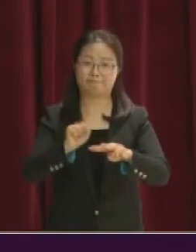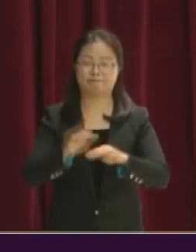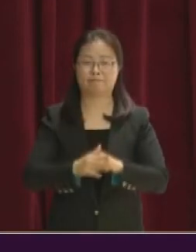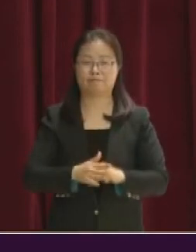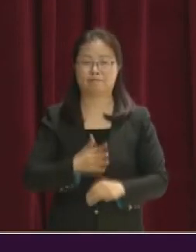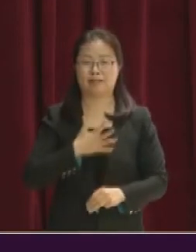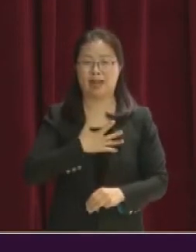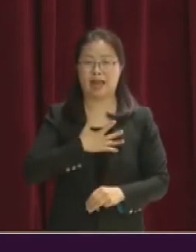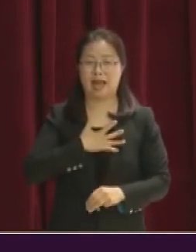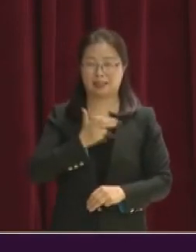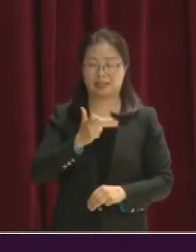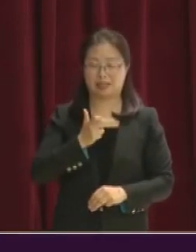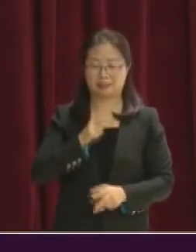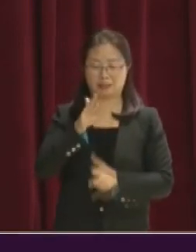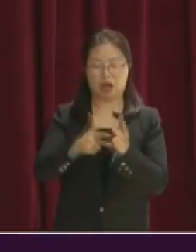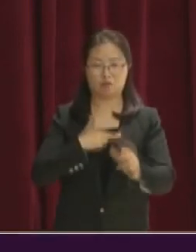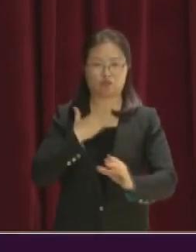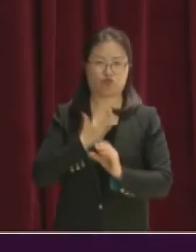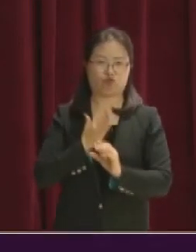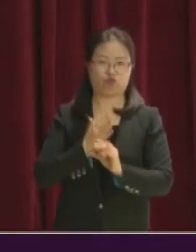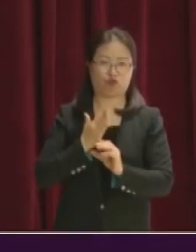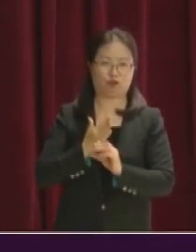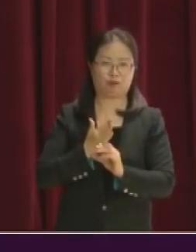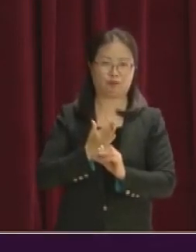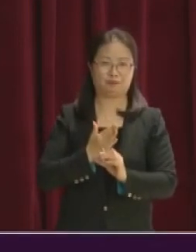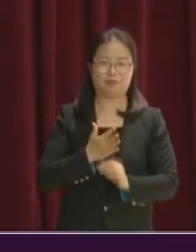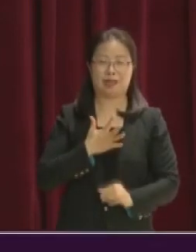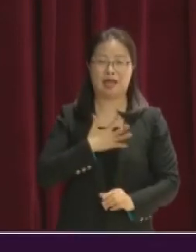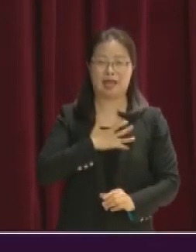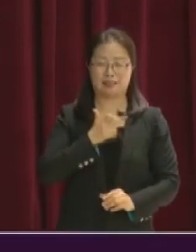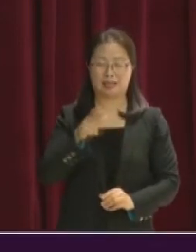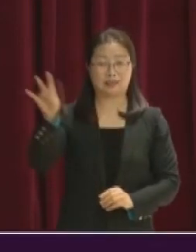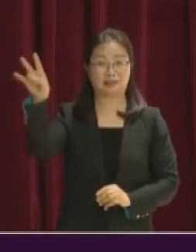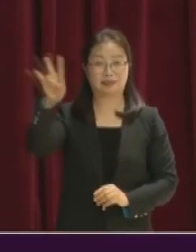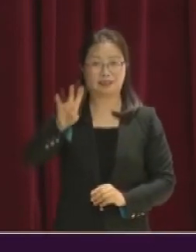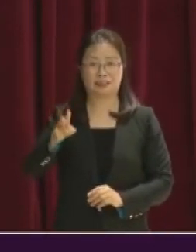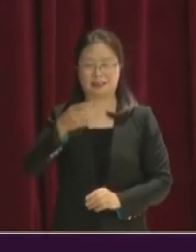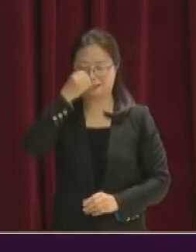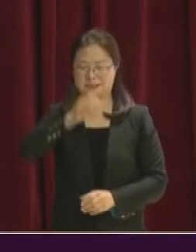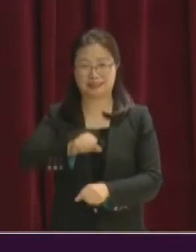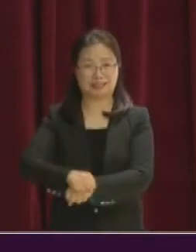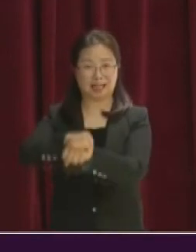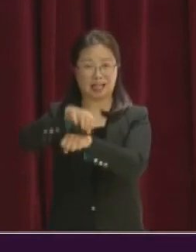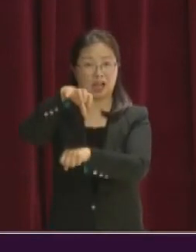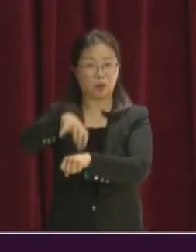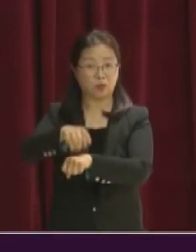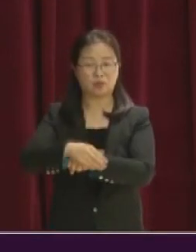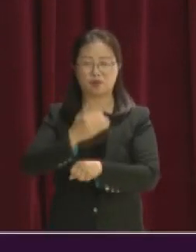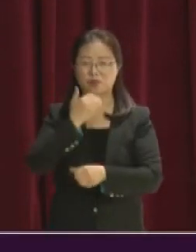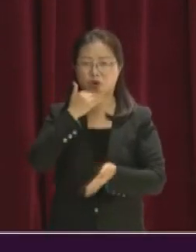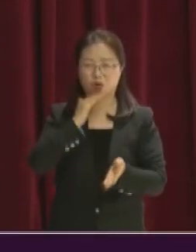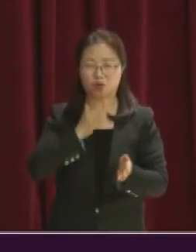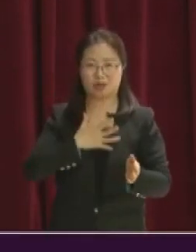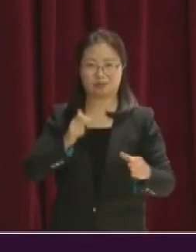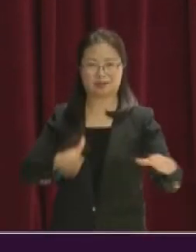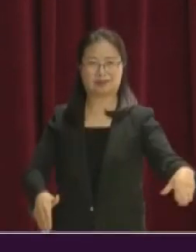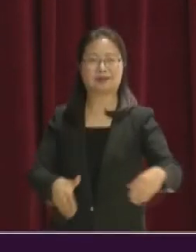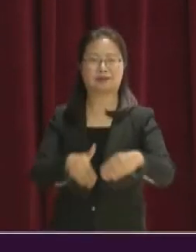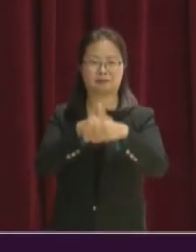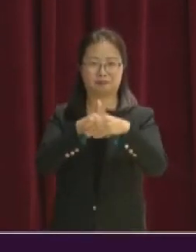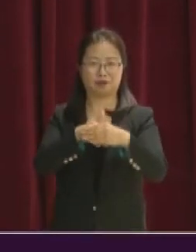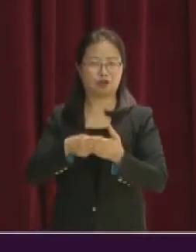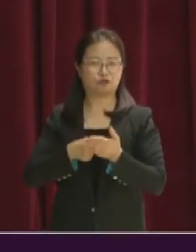경기도가 사업의 주체입니다. 안산시와 쓰레기 매립장 부지에 경기도와 안산시가